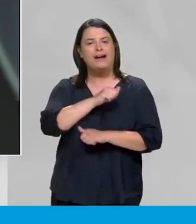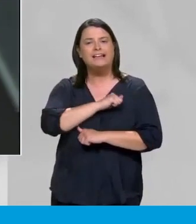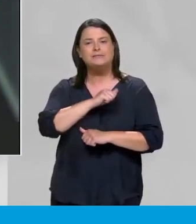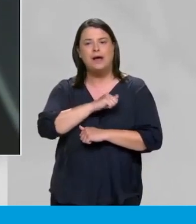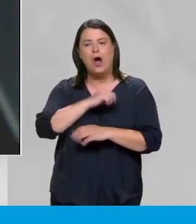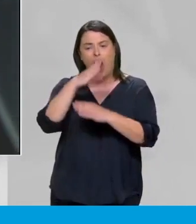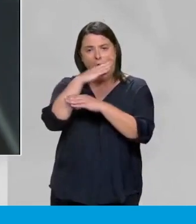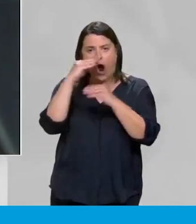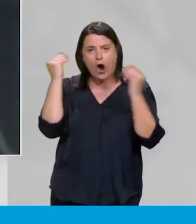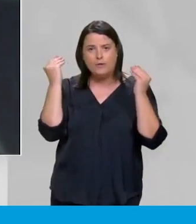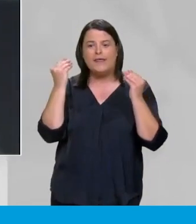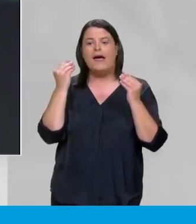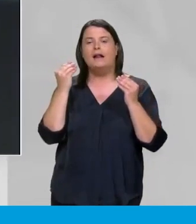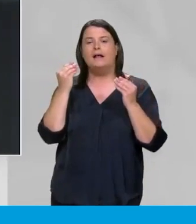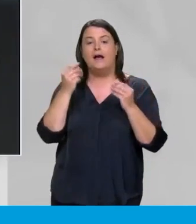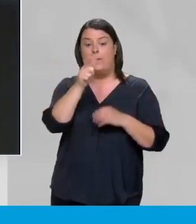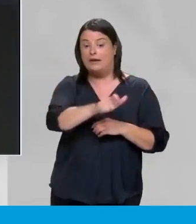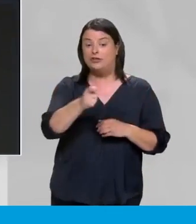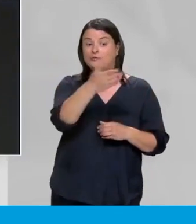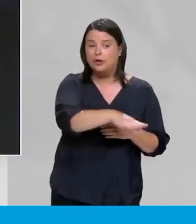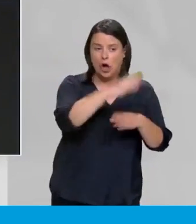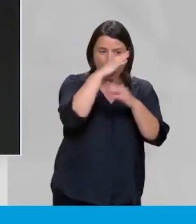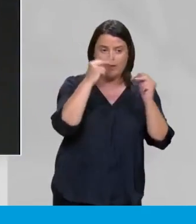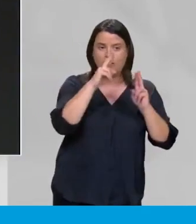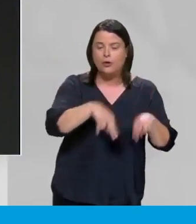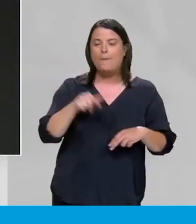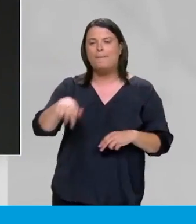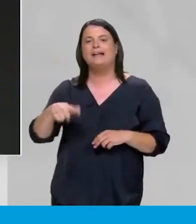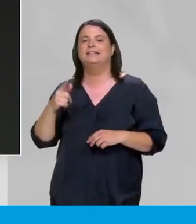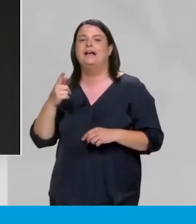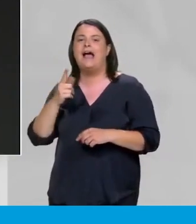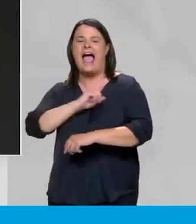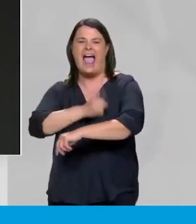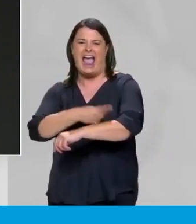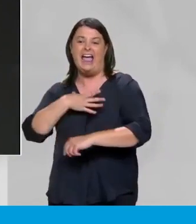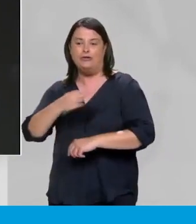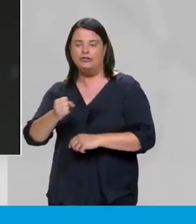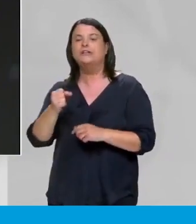esquezamos nunca os nosos mortos nin os verdadeiros heroes e heroínas desta crise.